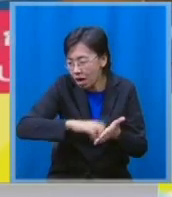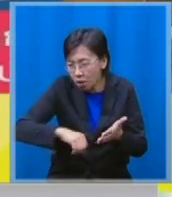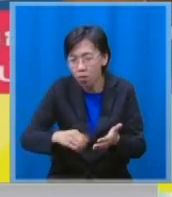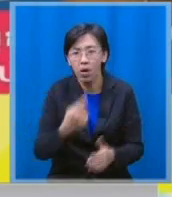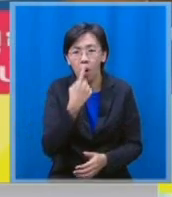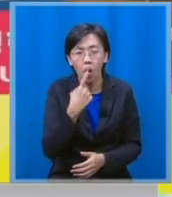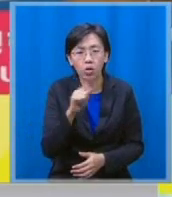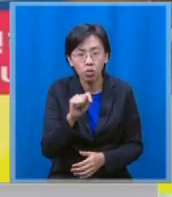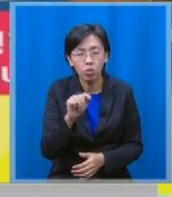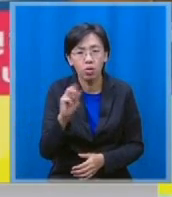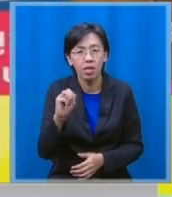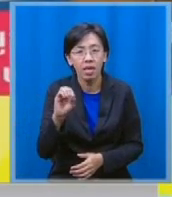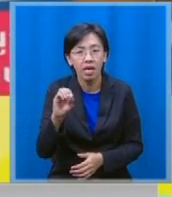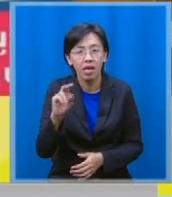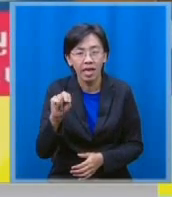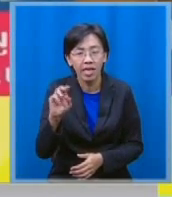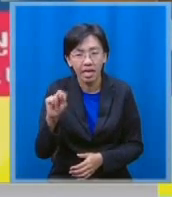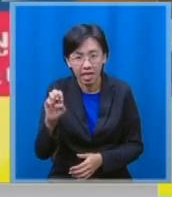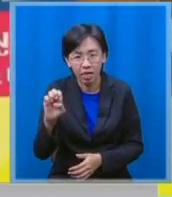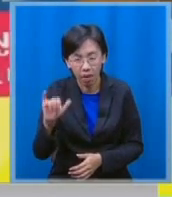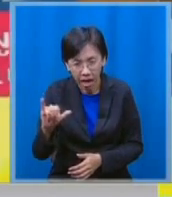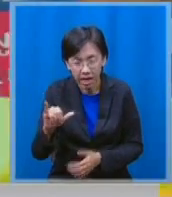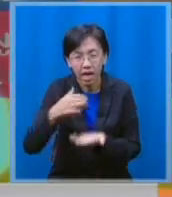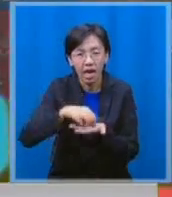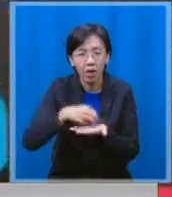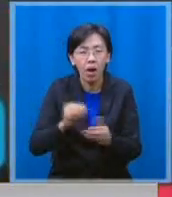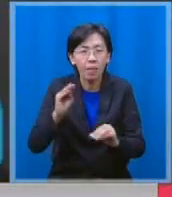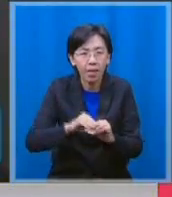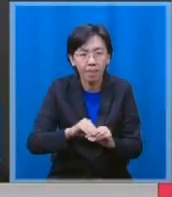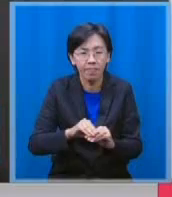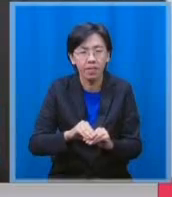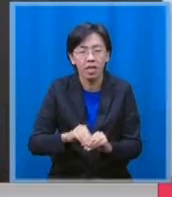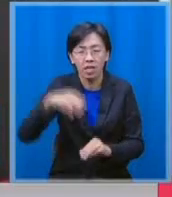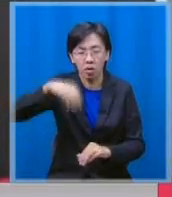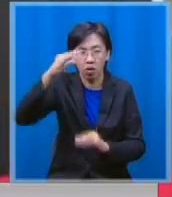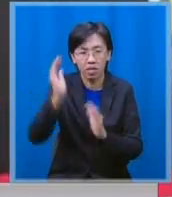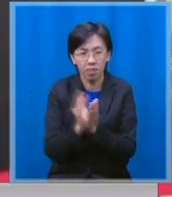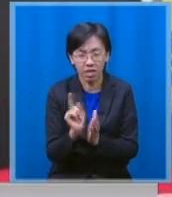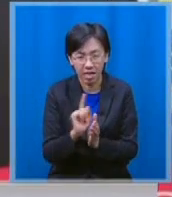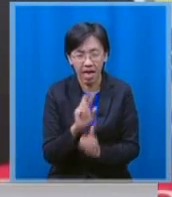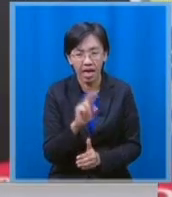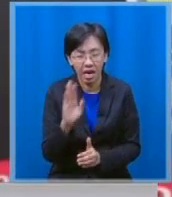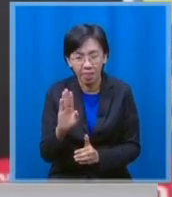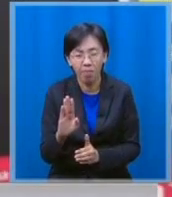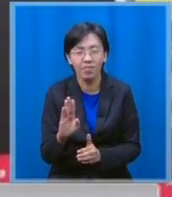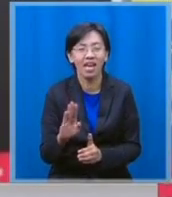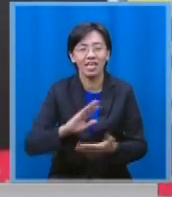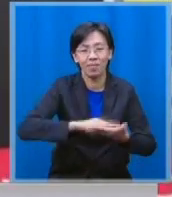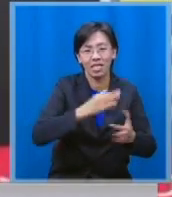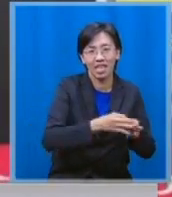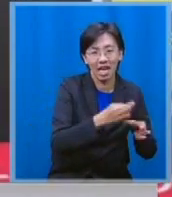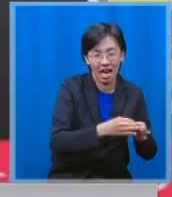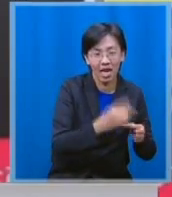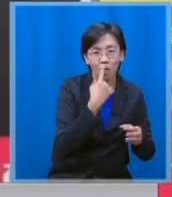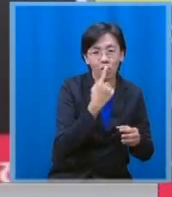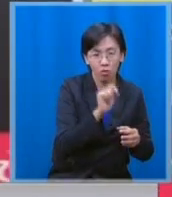ค่ะได้เข้าไปทำความเข้าใจแล้วก็ให้ข้อมูลเพิ่มเติมกับทางกองปราบปรามเกี่ยวกับระบบการผูกบัญชีธนาคารของ True Money